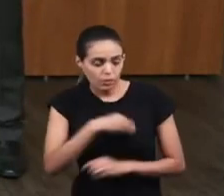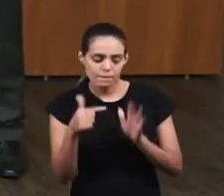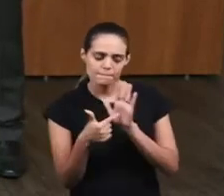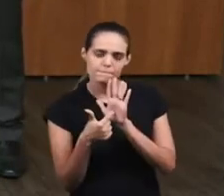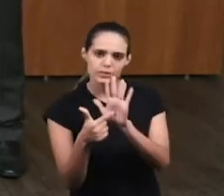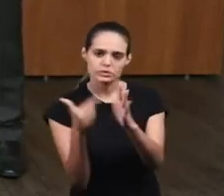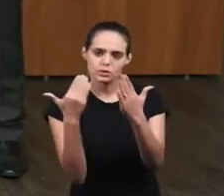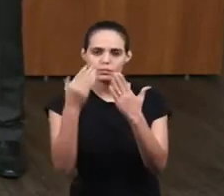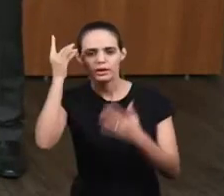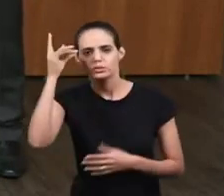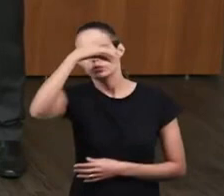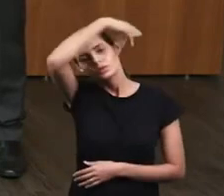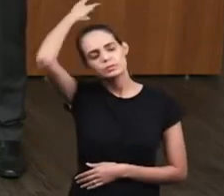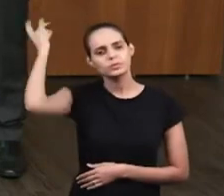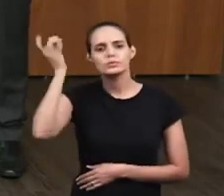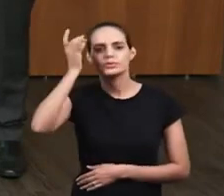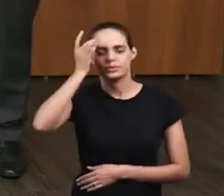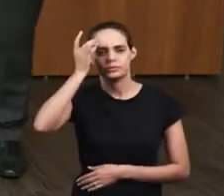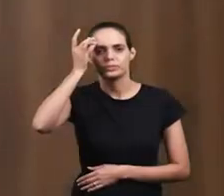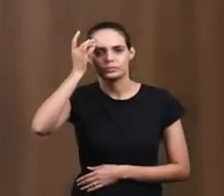nicht sündigte, den Heiligen Geist.